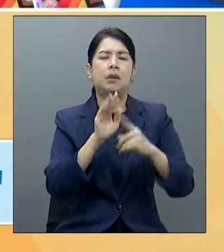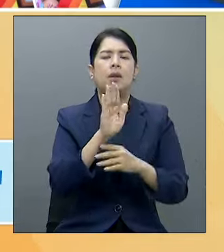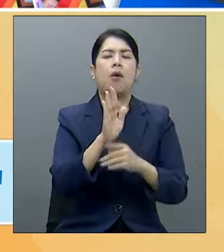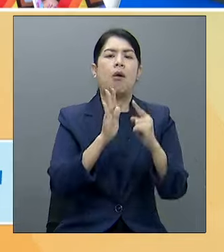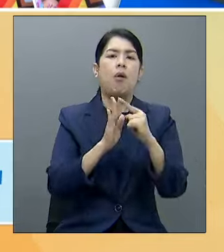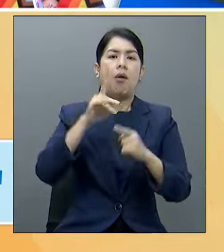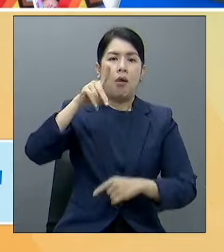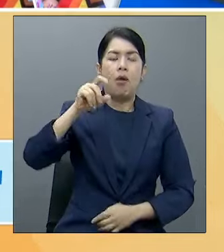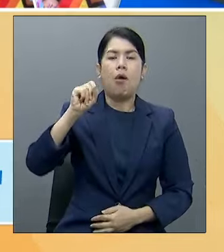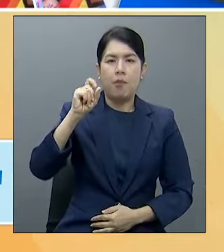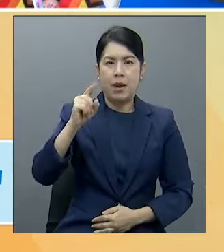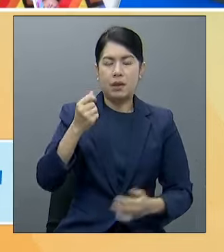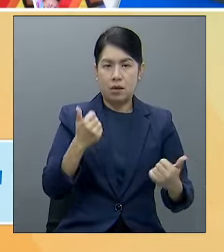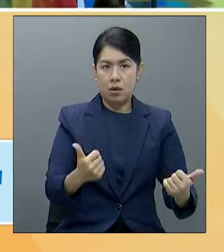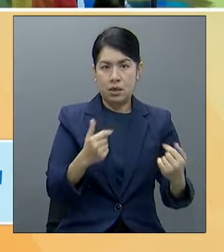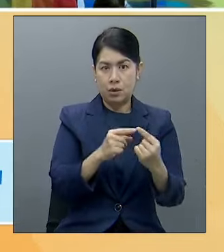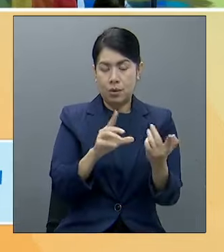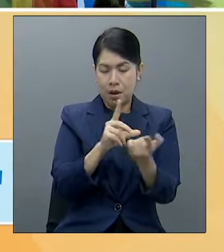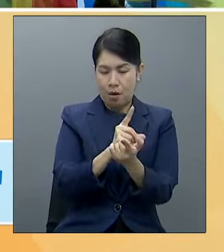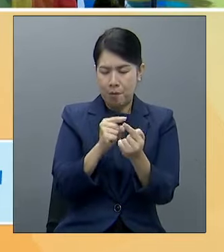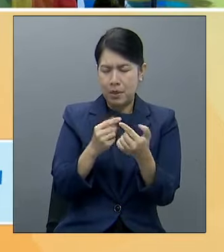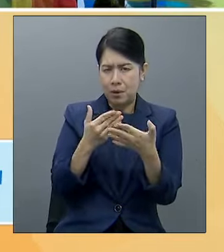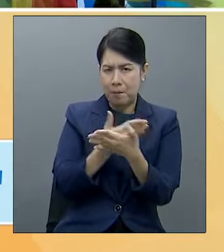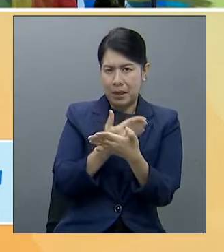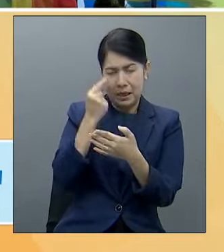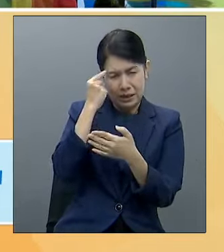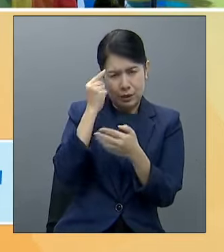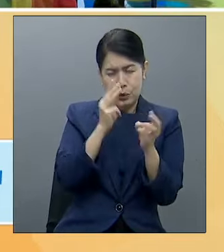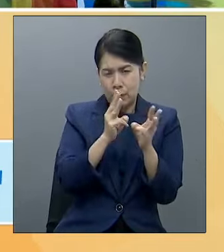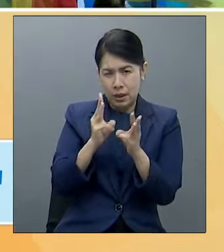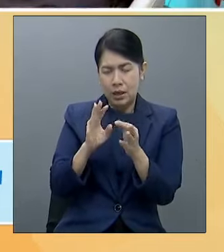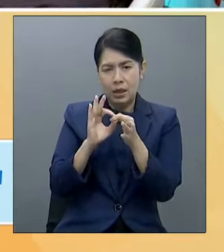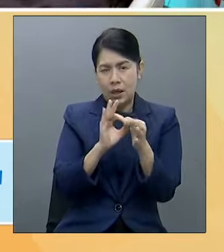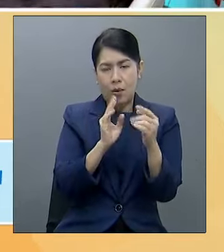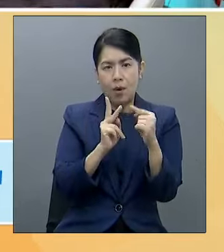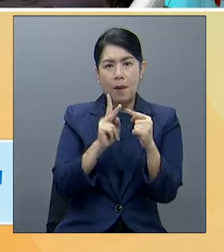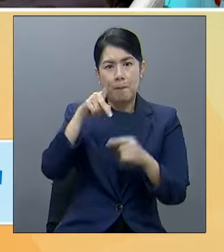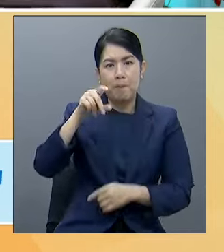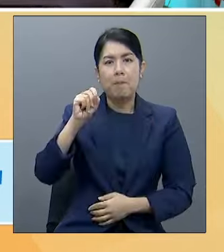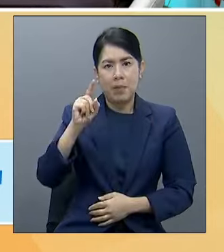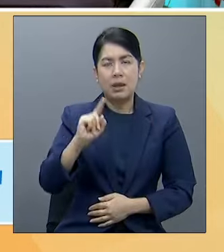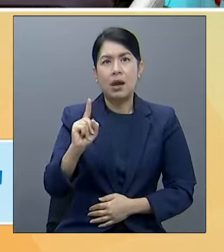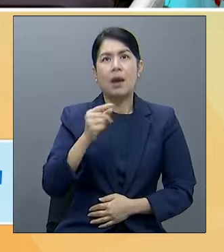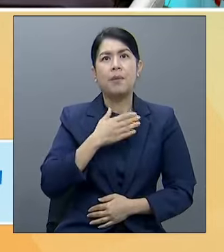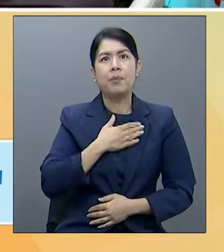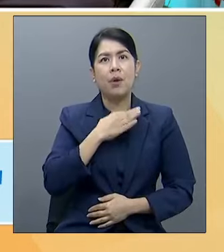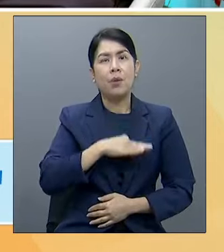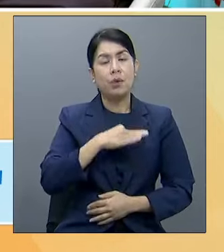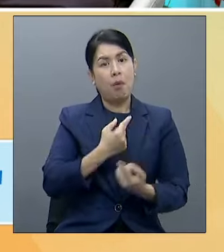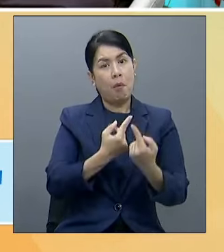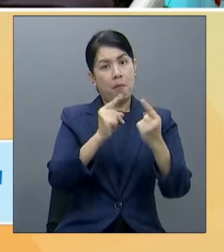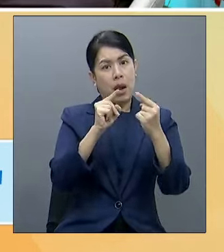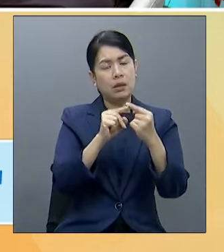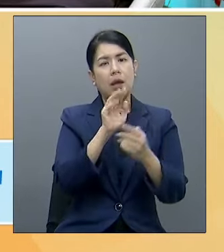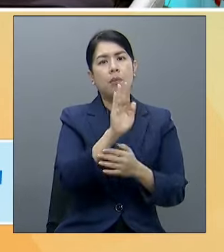เนี่ยค่ะเขามีการตระหนักหรือว่ามีการเปลี่ยนแปลงในบริบทของความเข้าใจเนี่ยมากน้อยแค่ไหนคะ จริงๆเซอร์ไพรส์กับสังคมไทยด้วยนะคะเพราะว่าครั้งแรกที่เราลองเอ